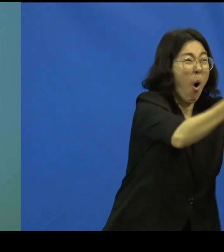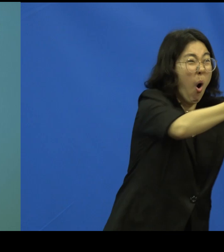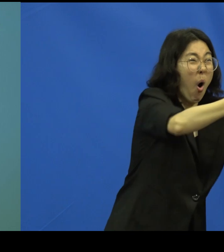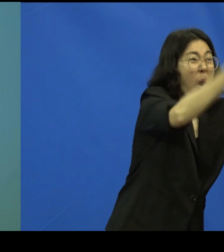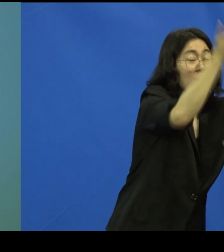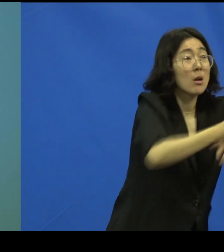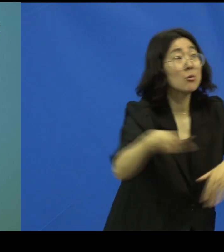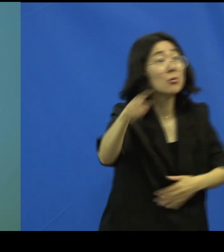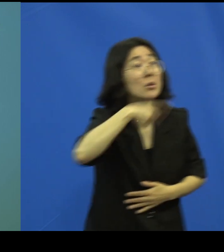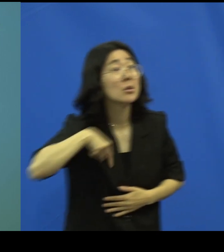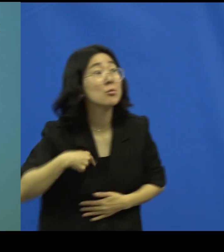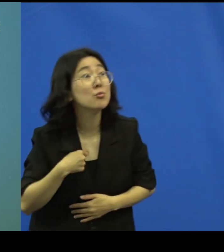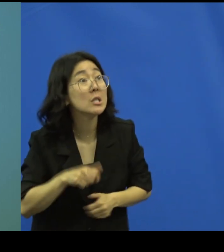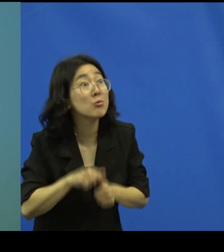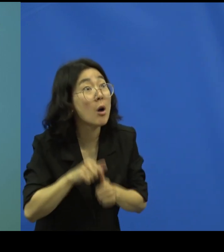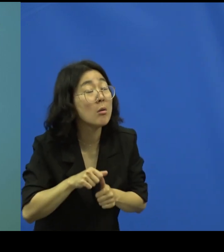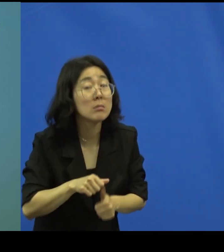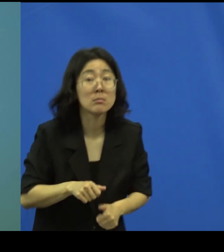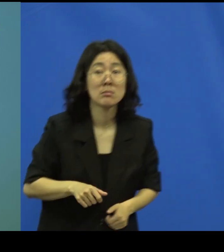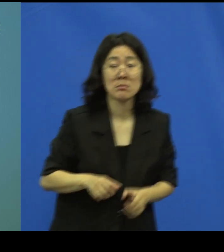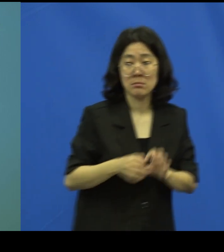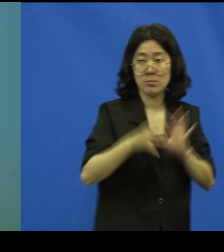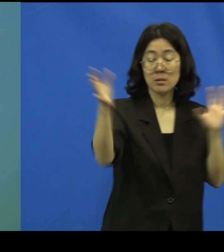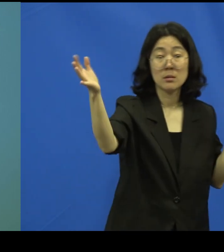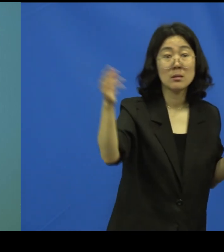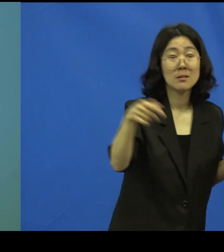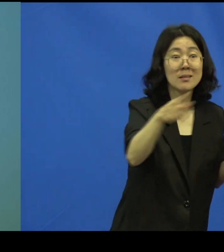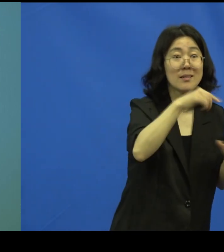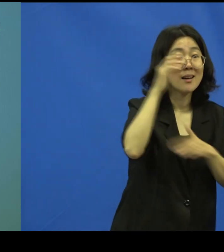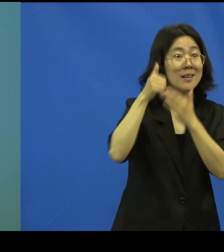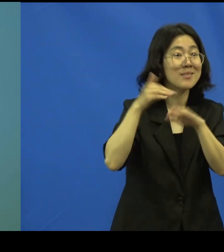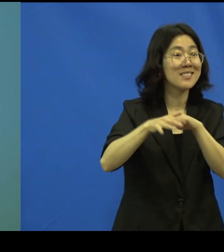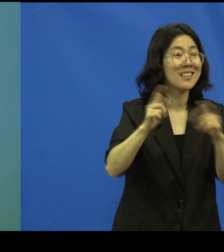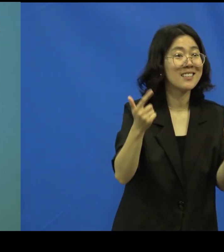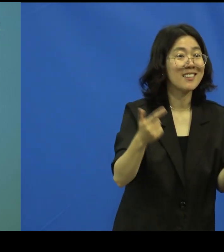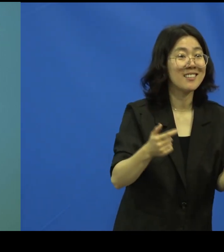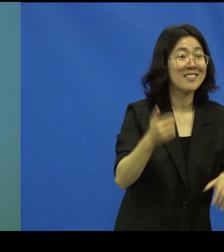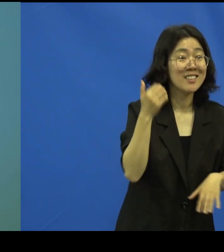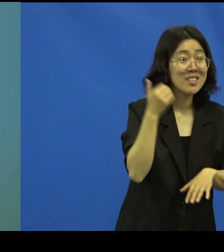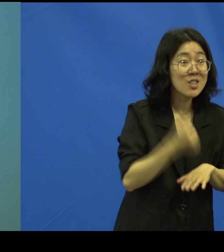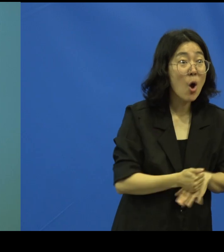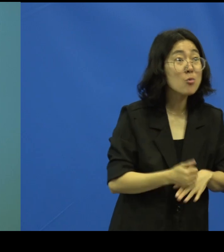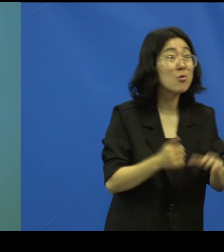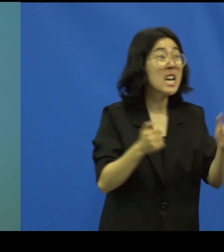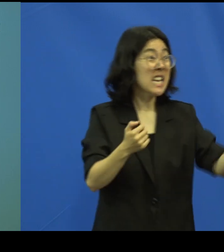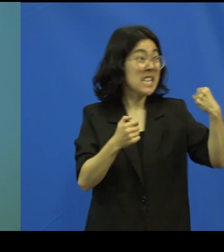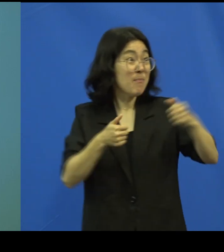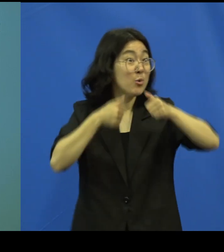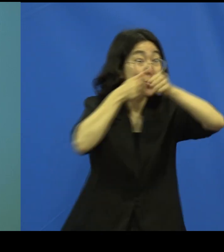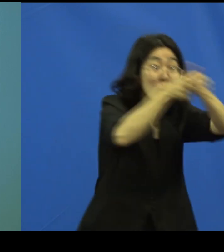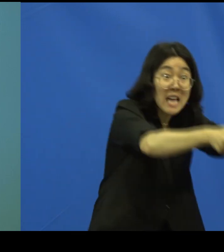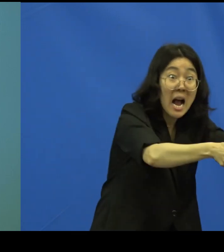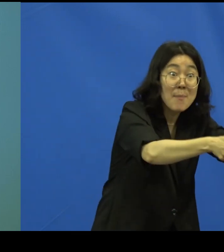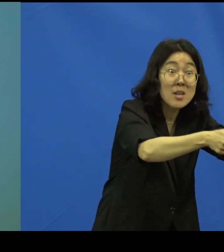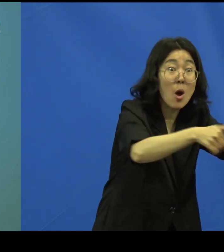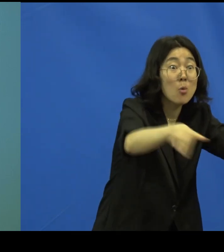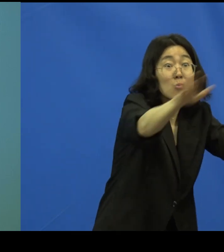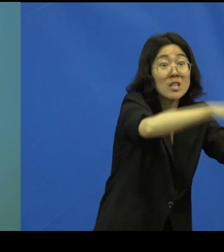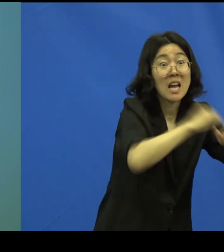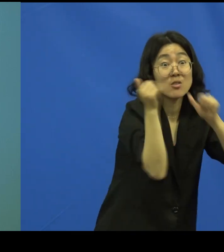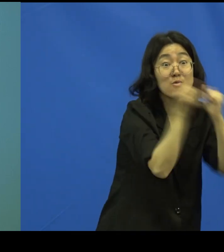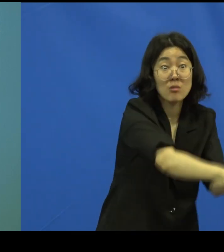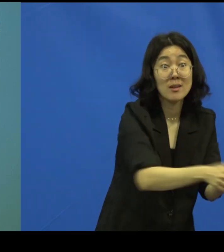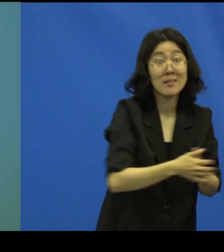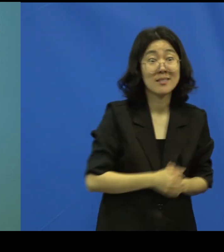물리적인 힘을 동원하는 방식이 아니에요. 어떤 경우에도 힘으로 밀어붙이지 않고 폭력적이거나 파괴적이지 않아요. 어린 양은 스스로